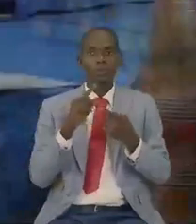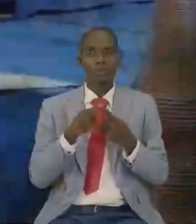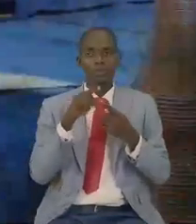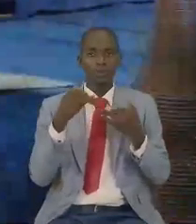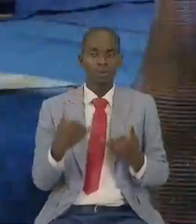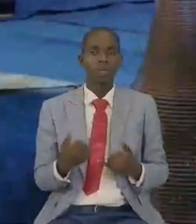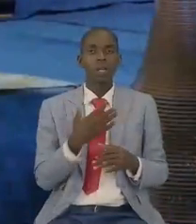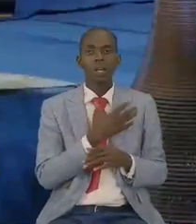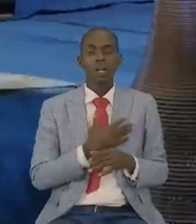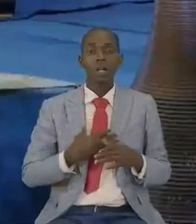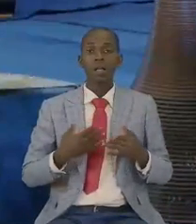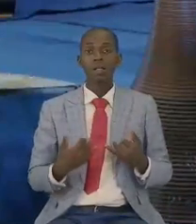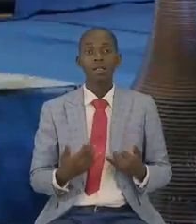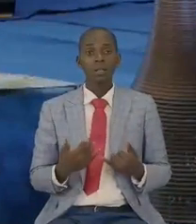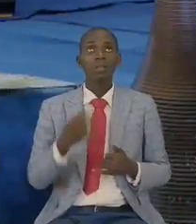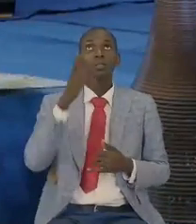maintenant,